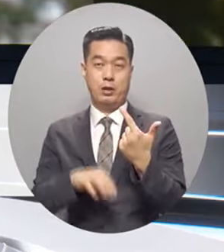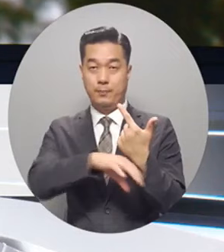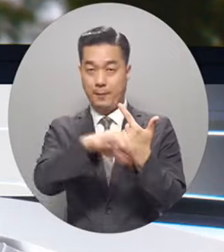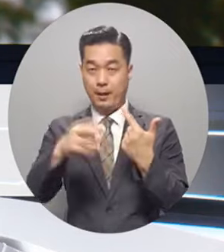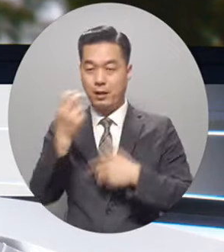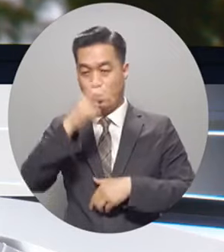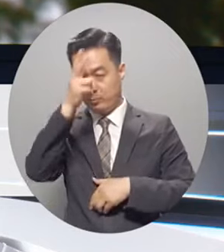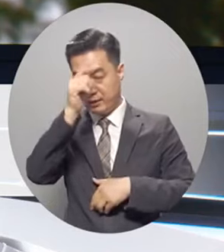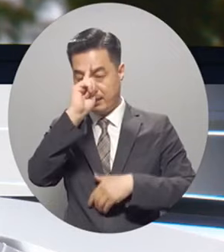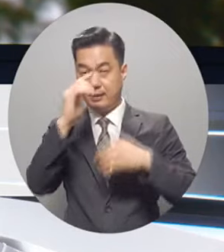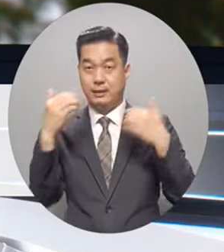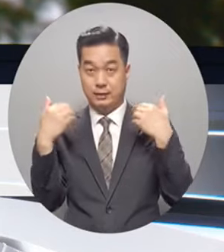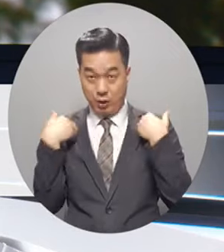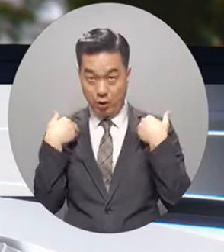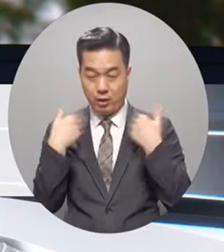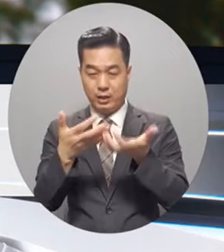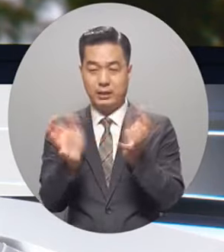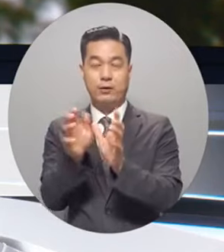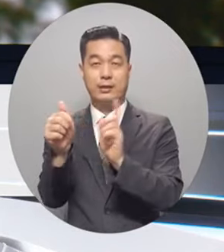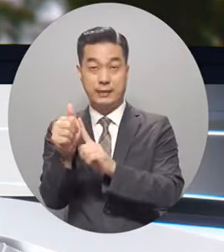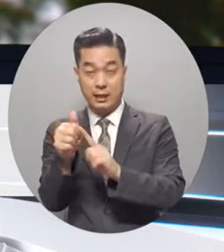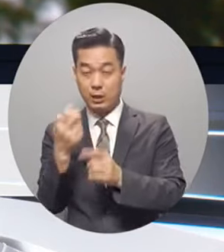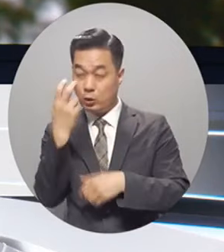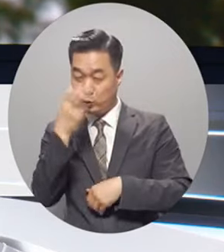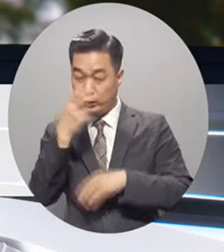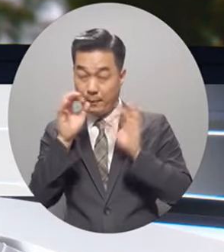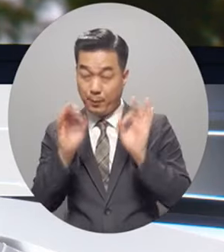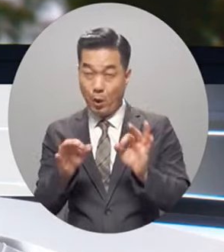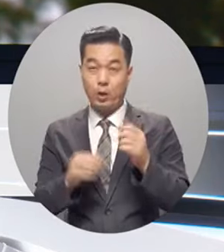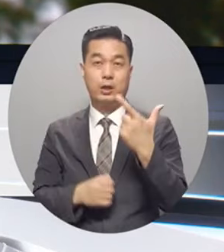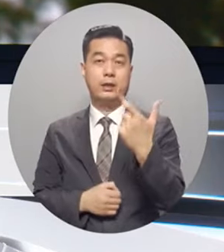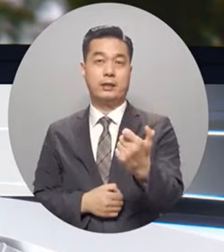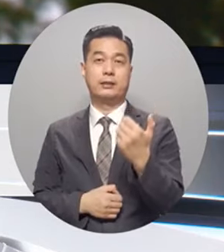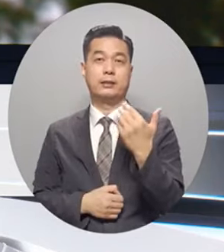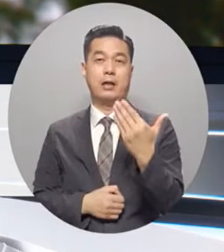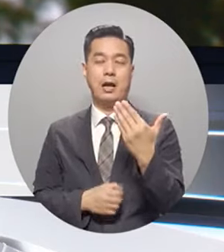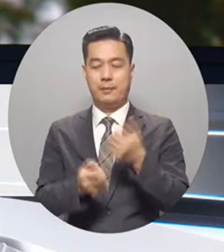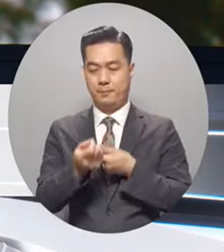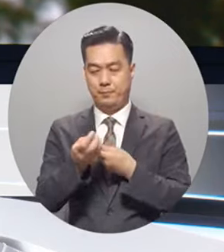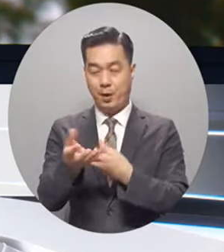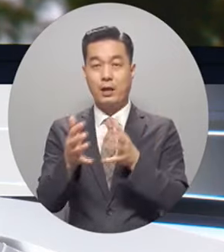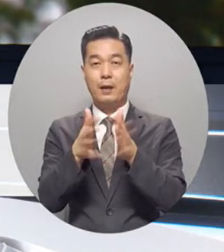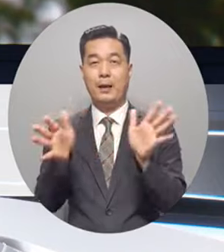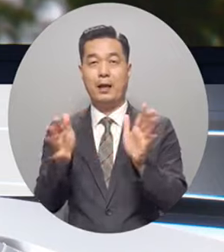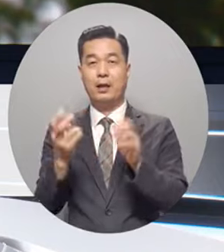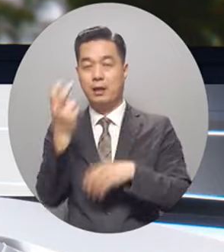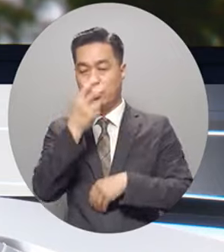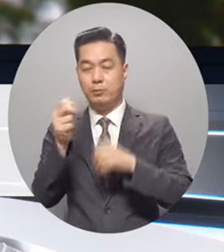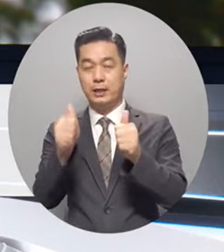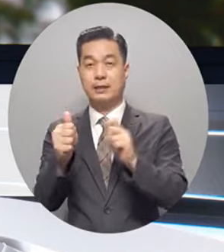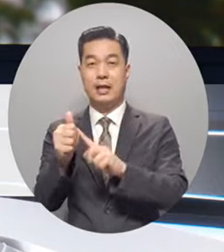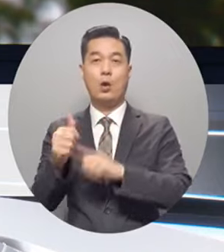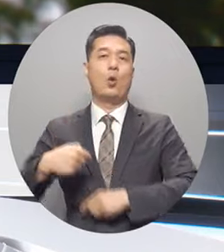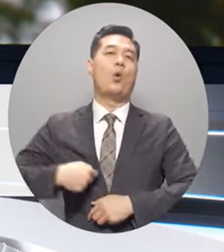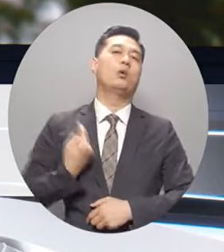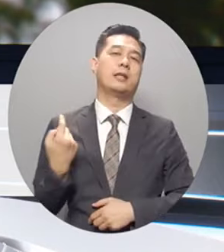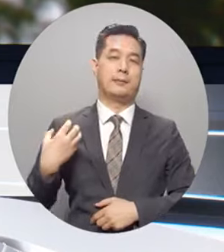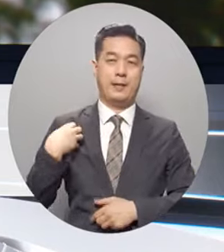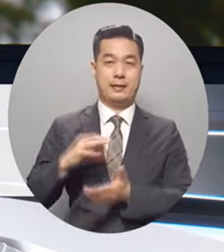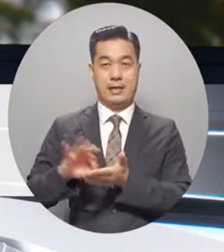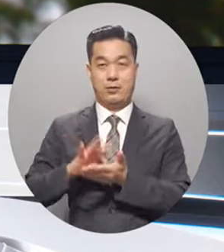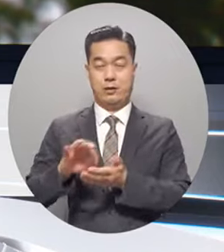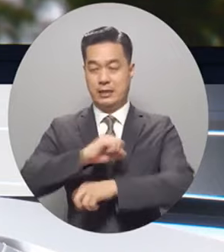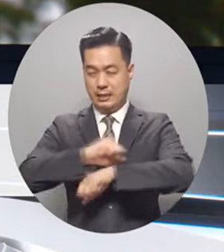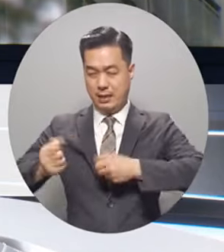관사를 처음으로 전수 분석했더니 예순 아평 아파트를 검사장 혼자 쓰는 등 대형평형 아파트 사용이